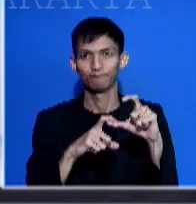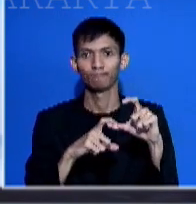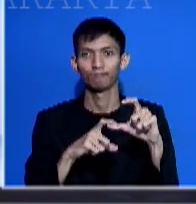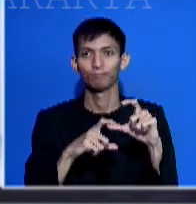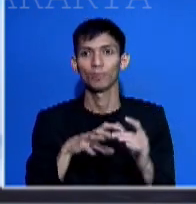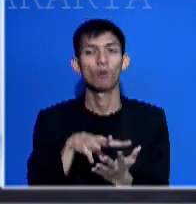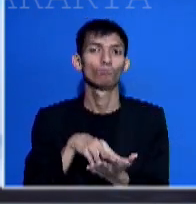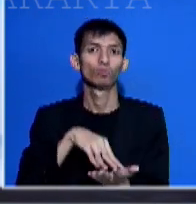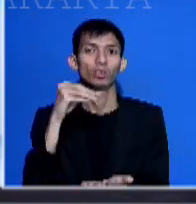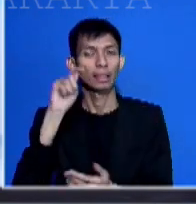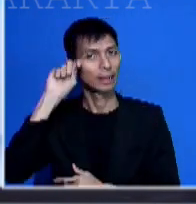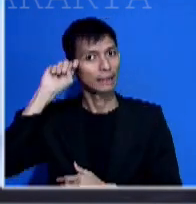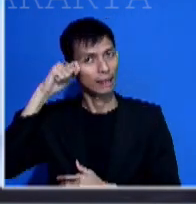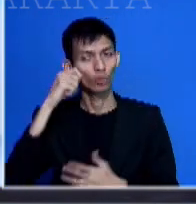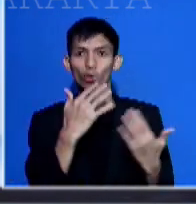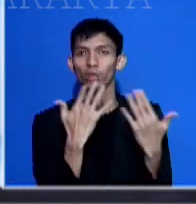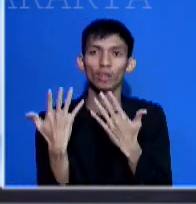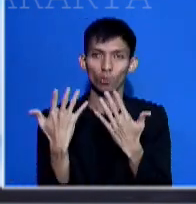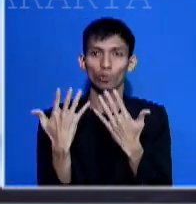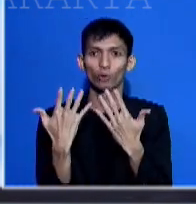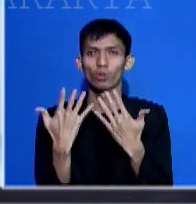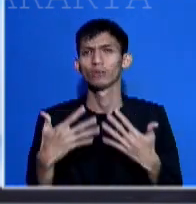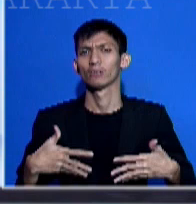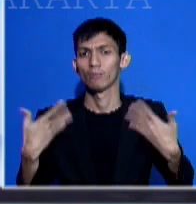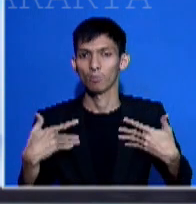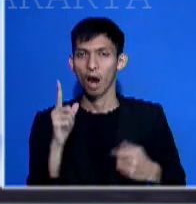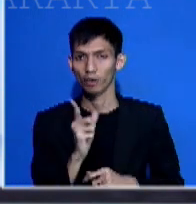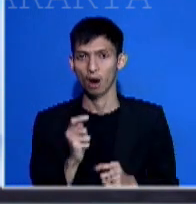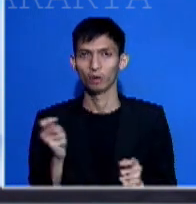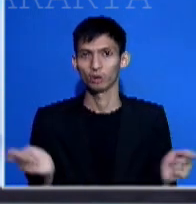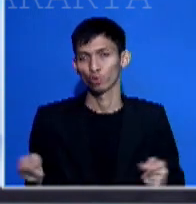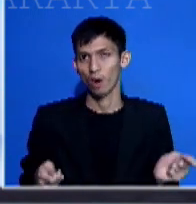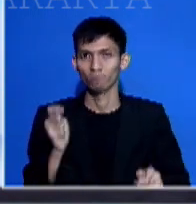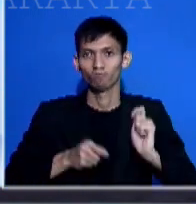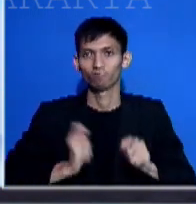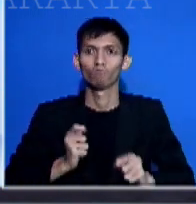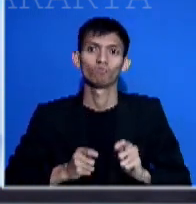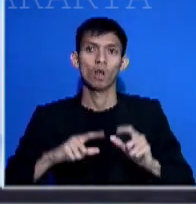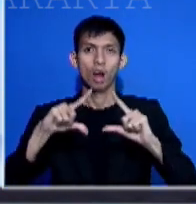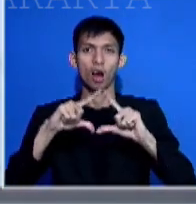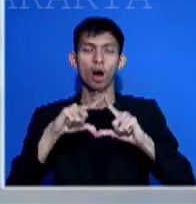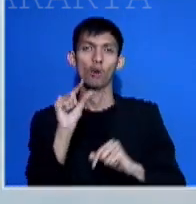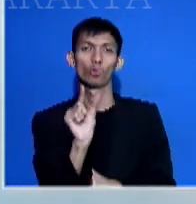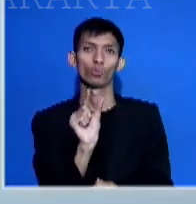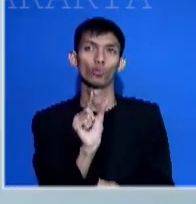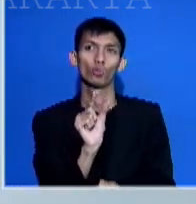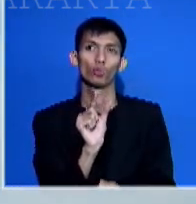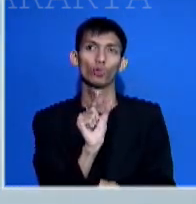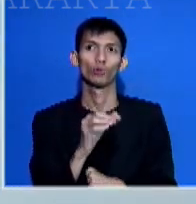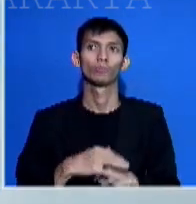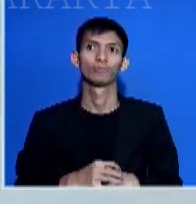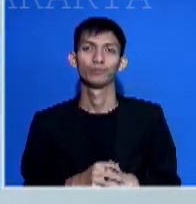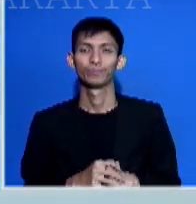AU tahun ini juga dimeriahkan penampilan unit drum band Gita Dirgantara Akademi Angkatan Udara.